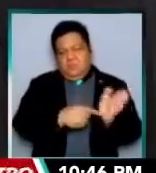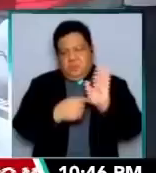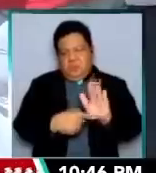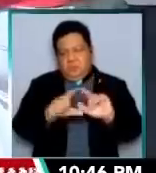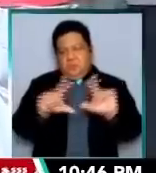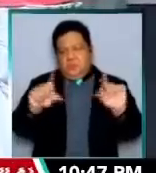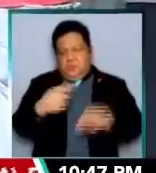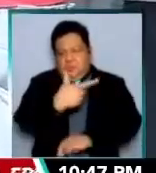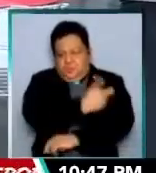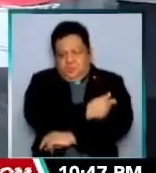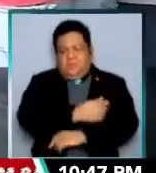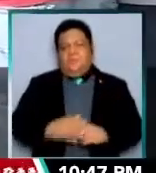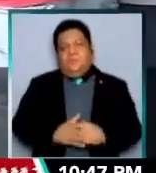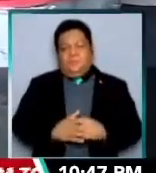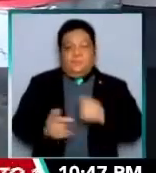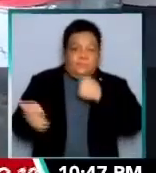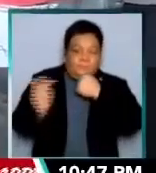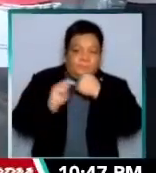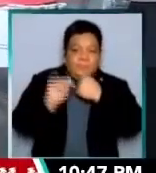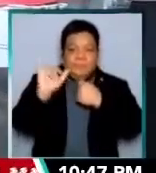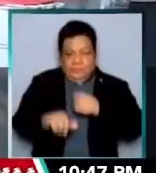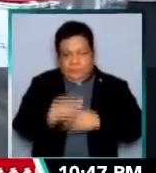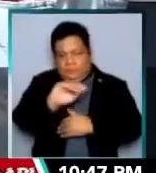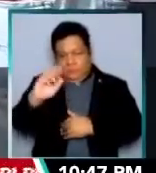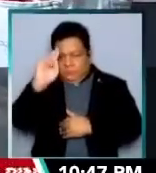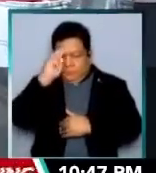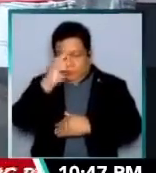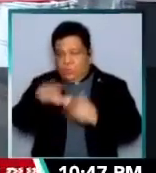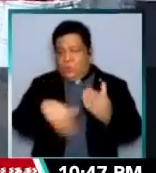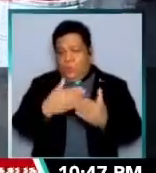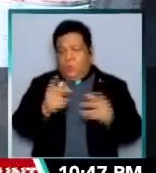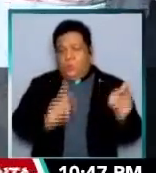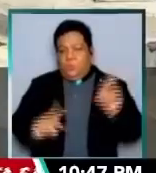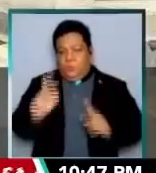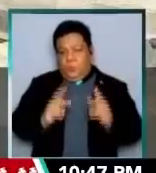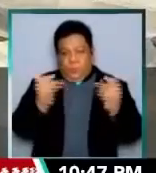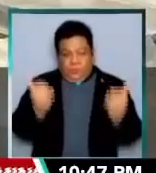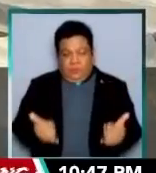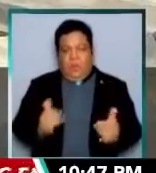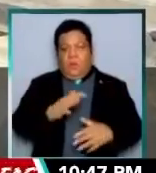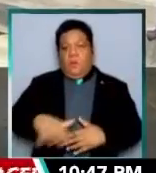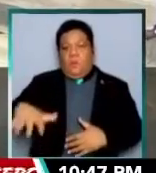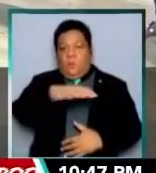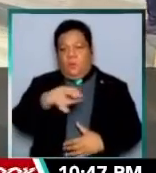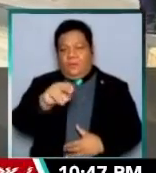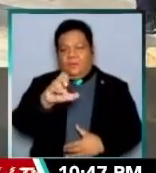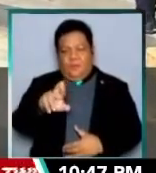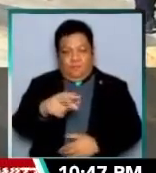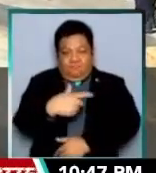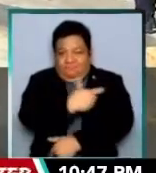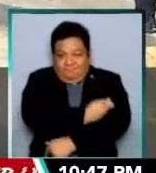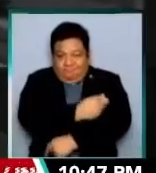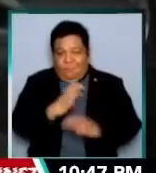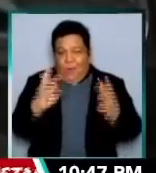Yan ang paalala sa mga pasahero ngayong ipinatutupad na sa ilang lugar sa Metro Manila ang No Vaccine, No Ride Policy. Sa Monumento